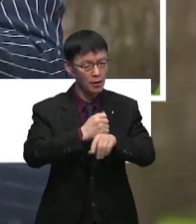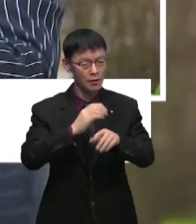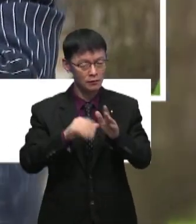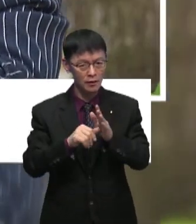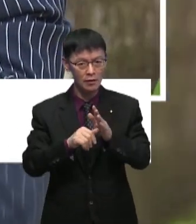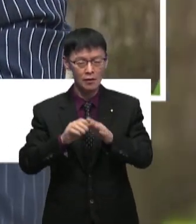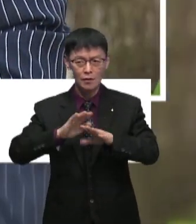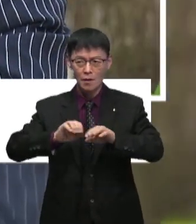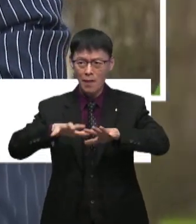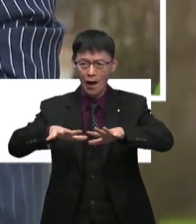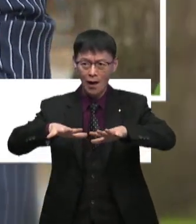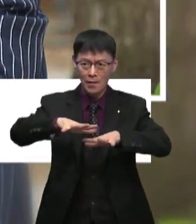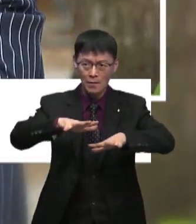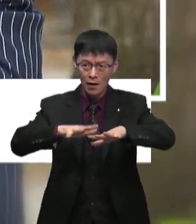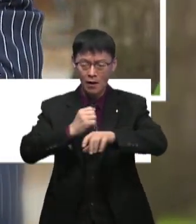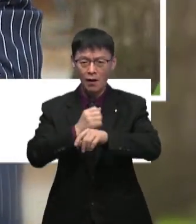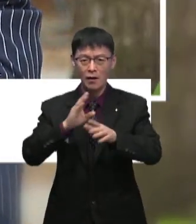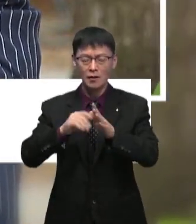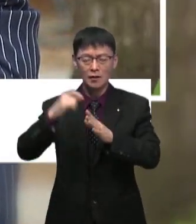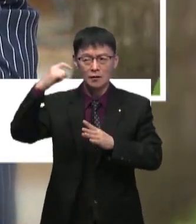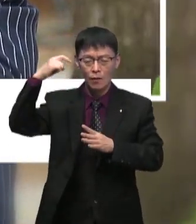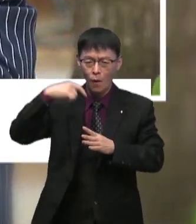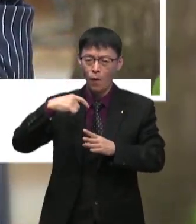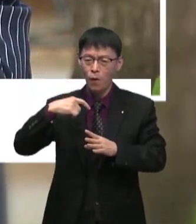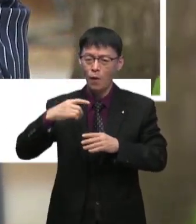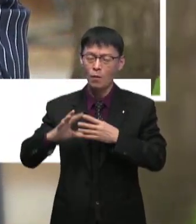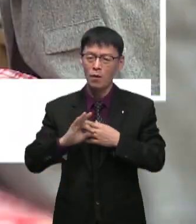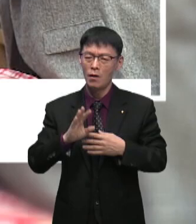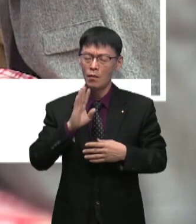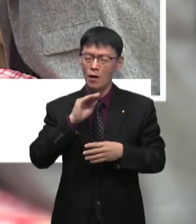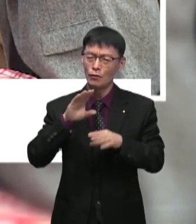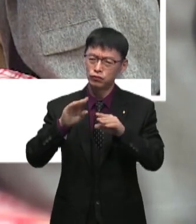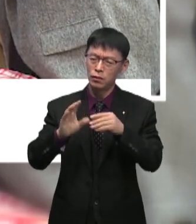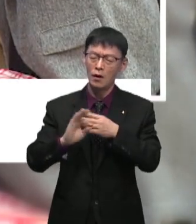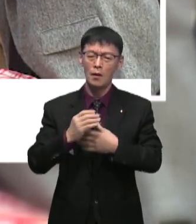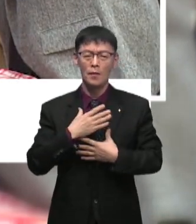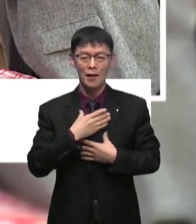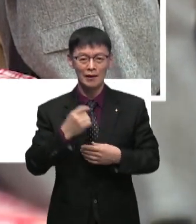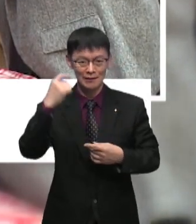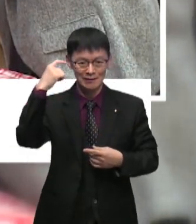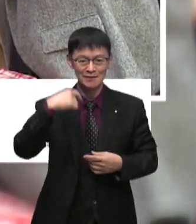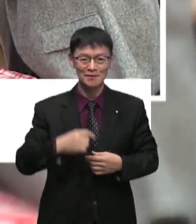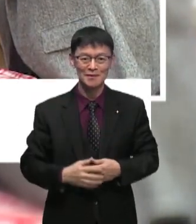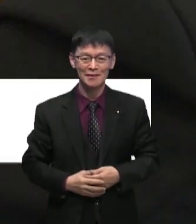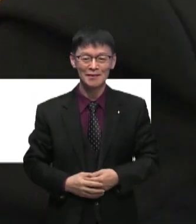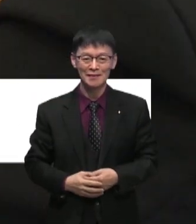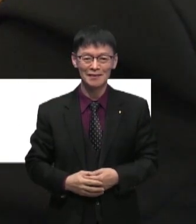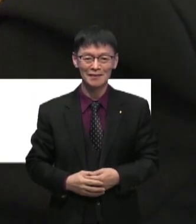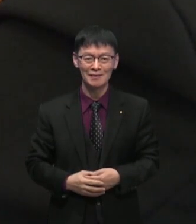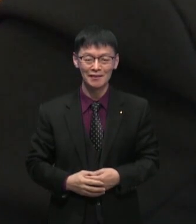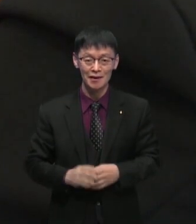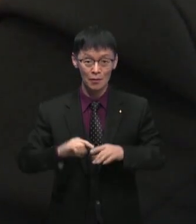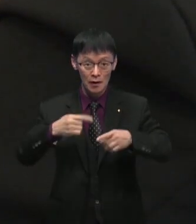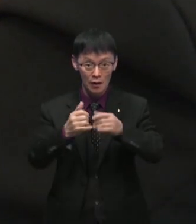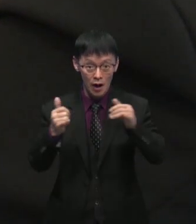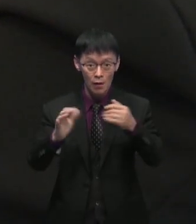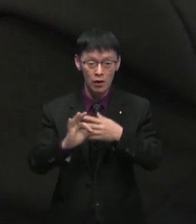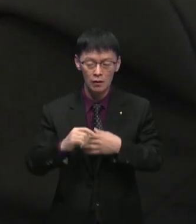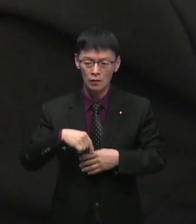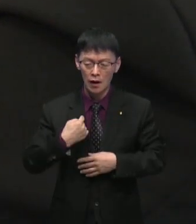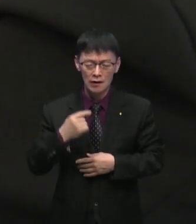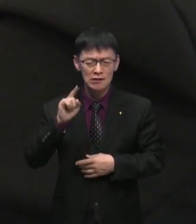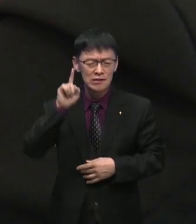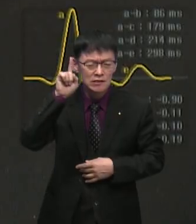열 손가락을 쫙 펴서 누를 때 그 느낌이 굉장히 부드럽고 편안한 느낌이었습니다. 참여자들은